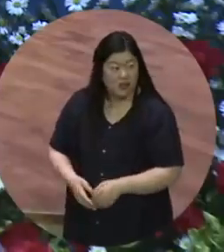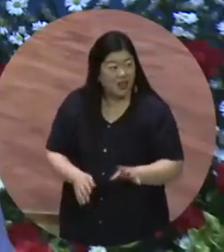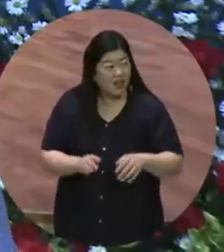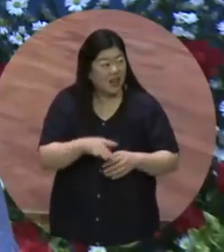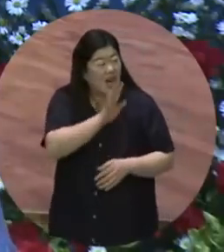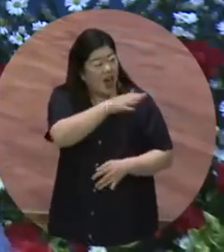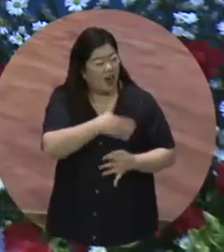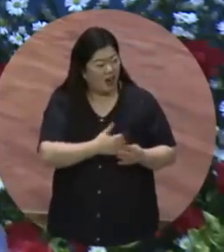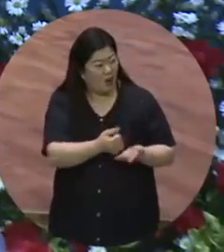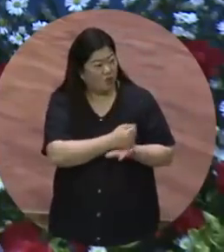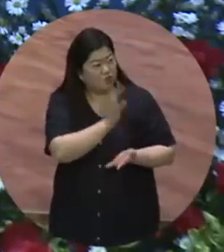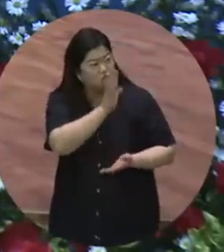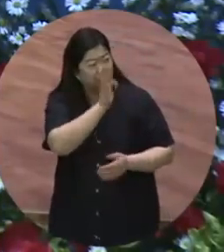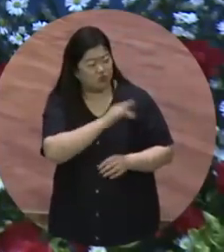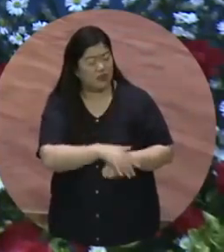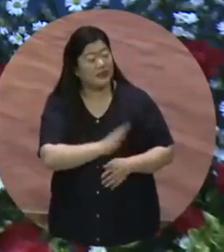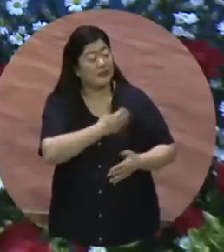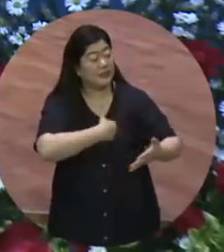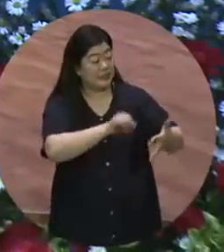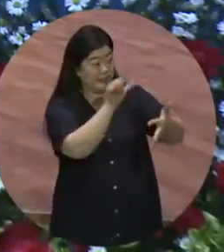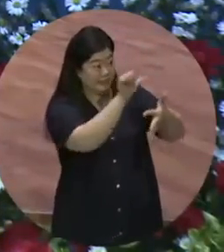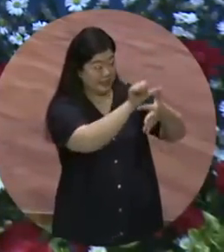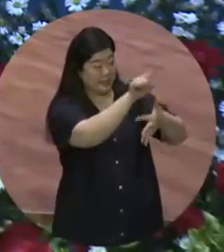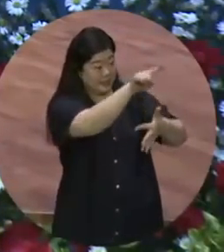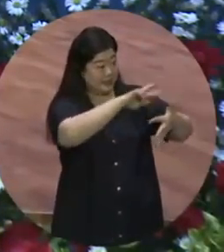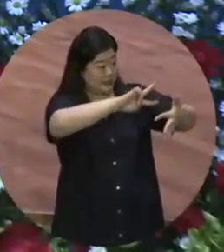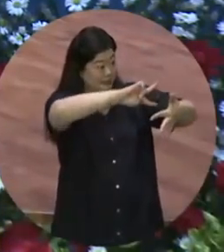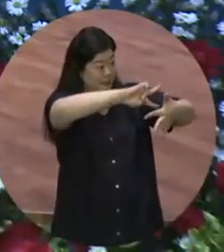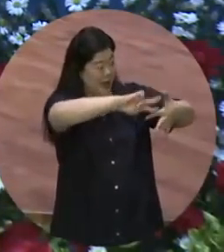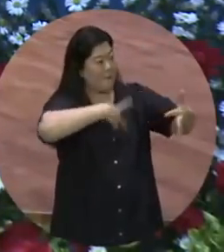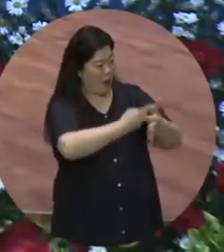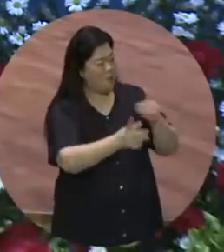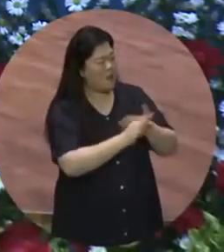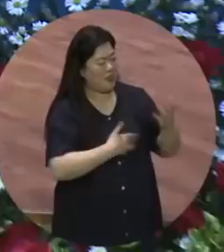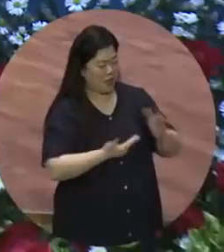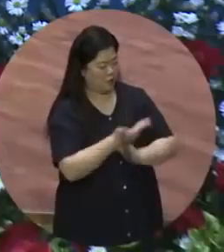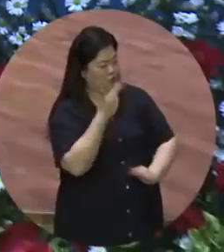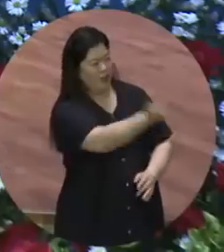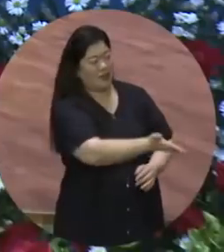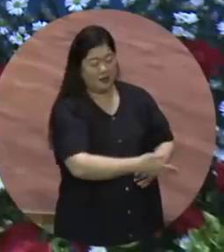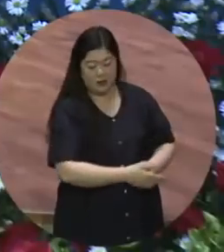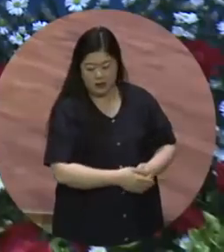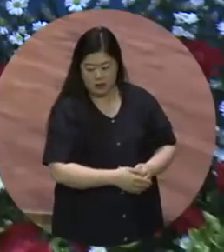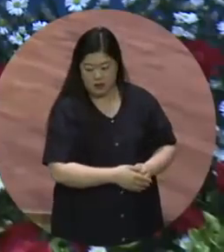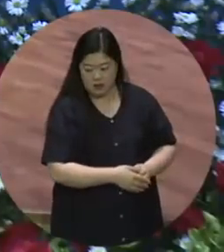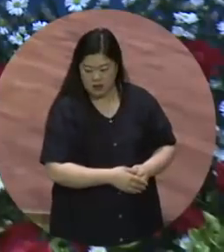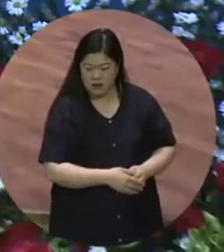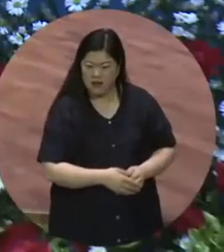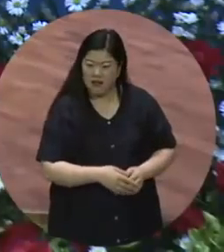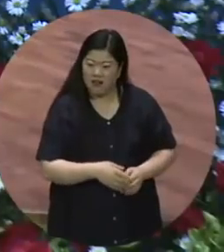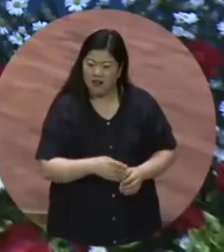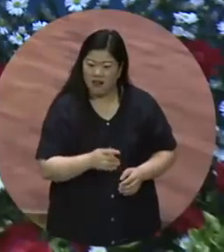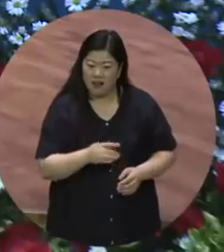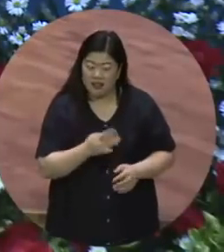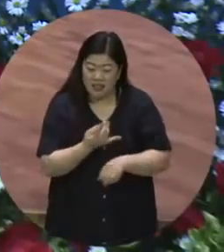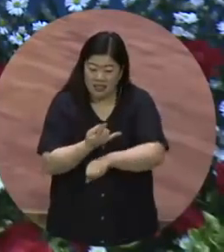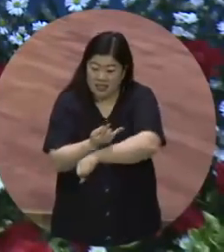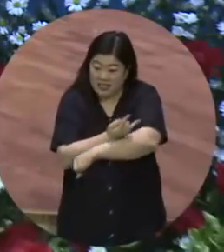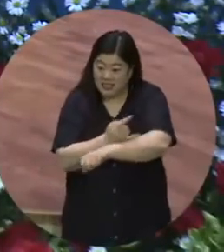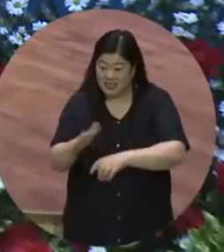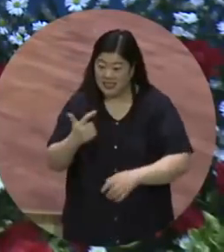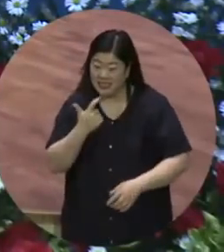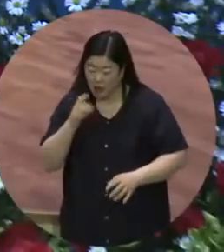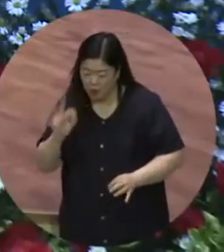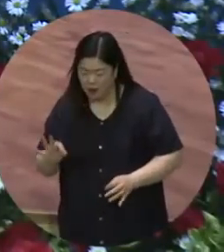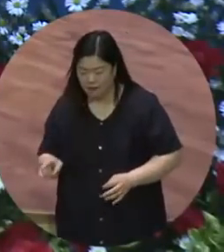야, 형, 그 장작권 내줘. 그런데 팥죽 줄게. 내가 볼 때는요, 언제나 이